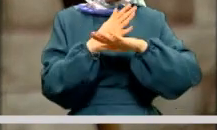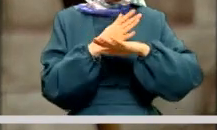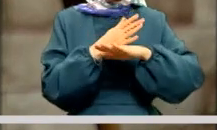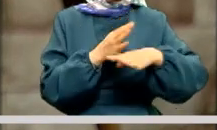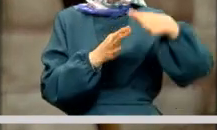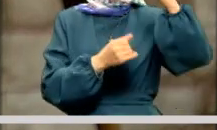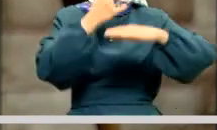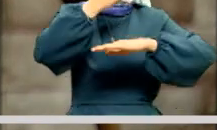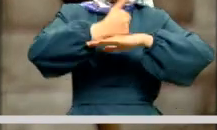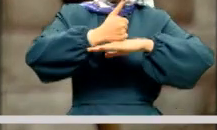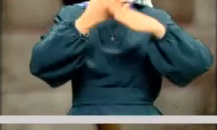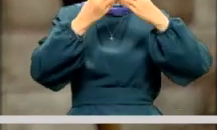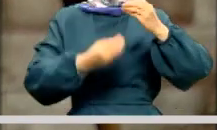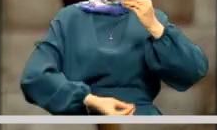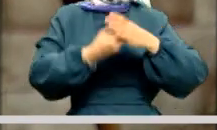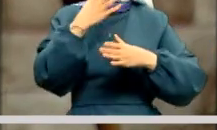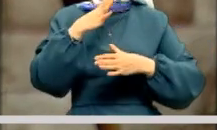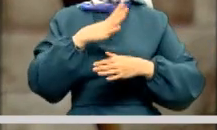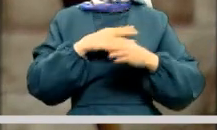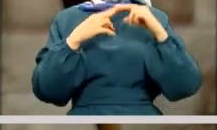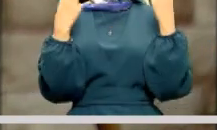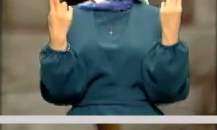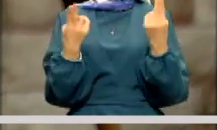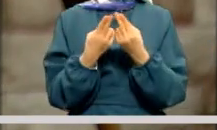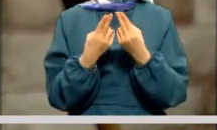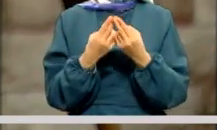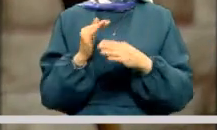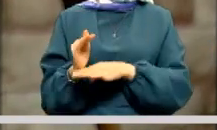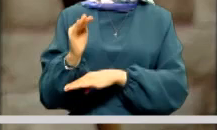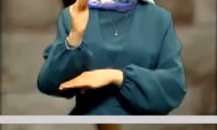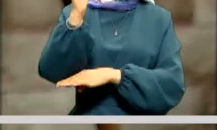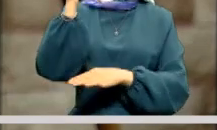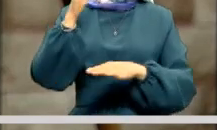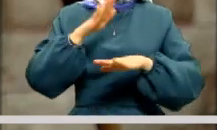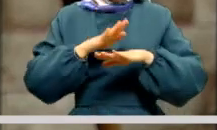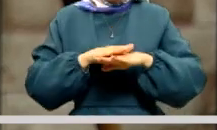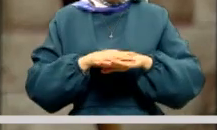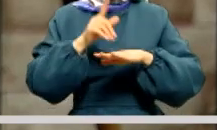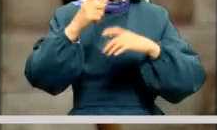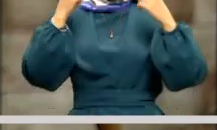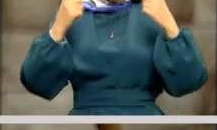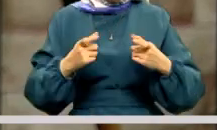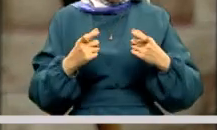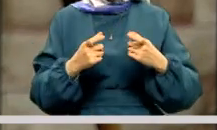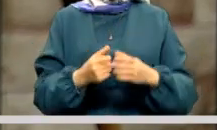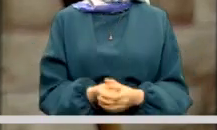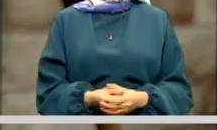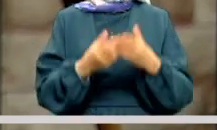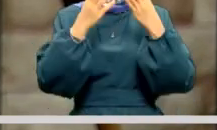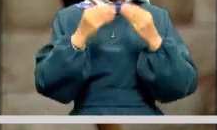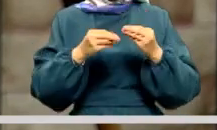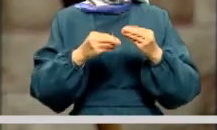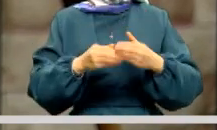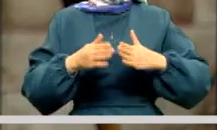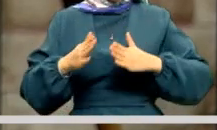yaratılmış bu Halifeliğin anlamı dünyayı yaşanabilir Efendim bir ortam halinde idare etmek